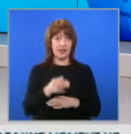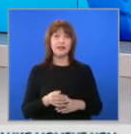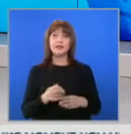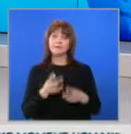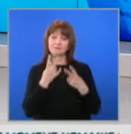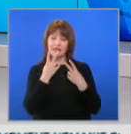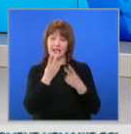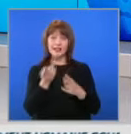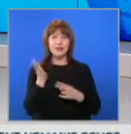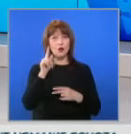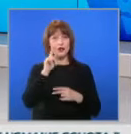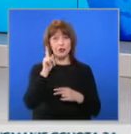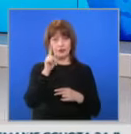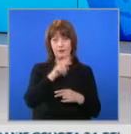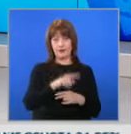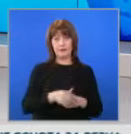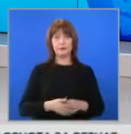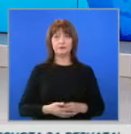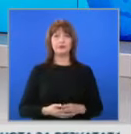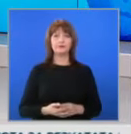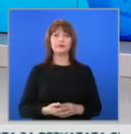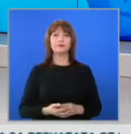Следва предаването още от деня. Довиждане!